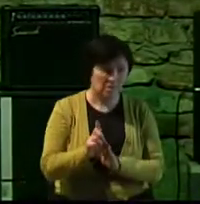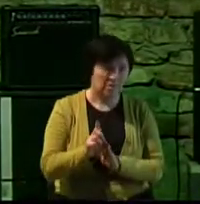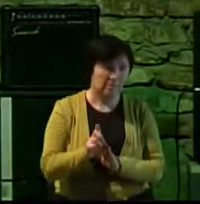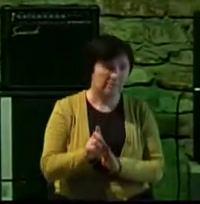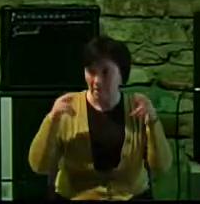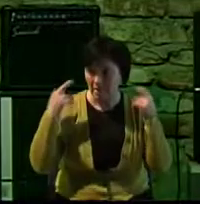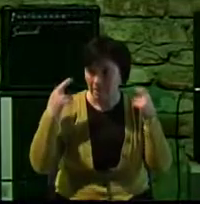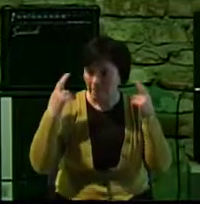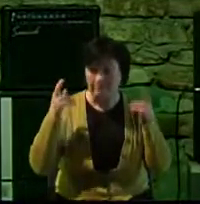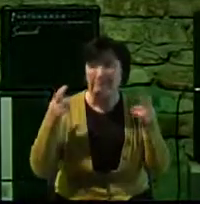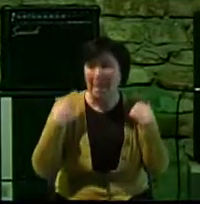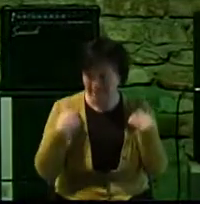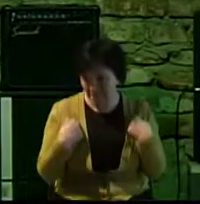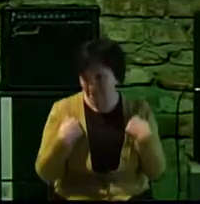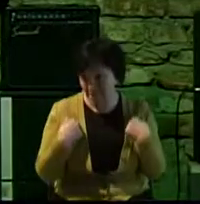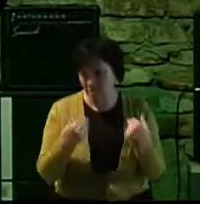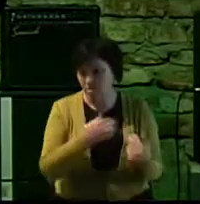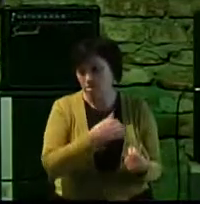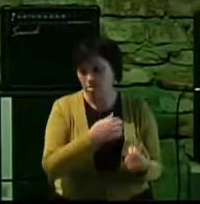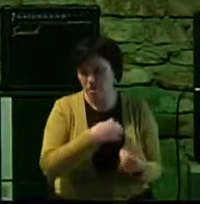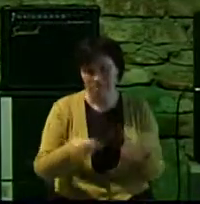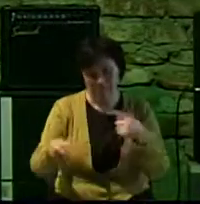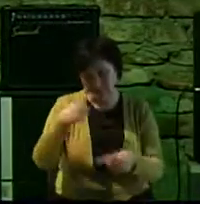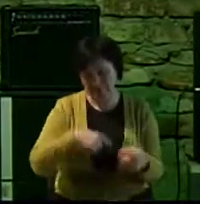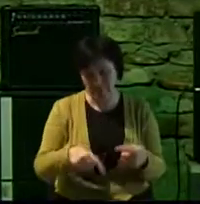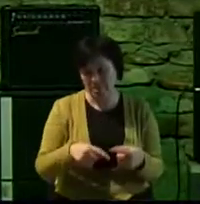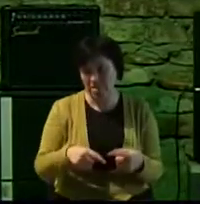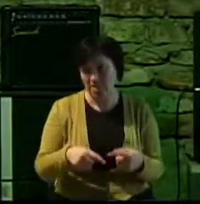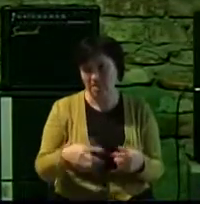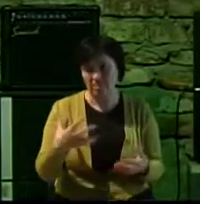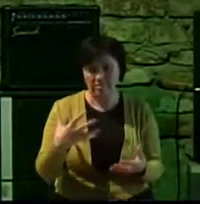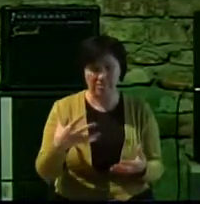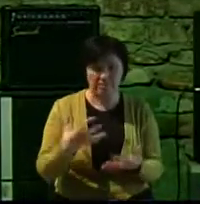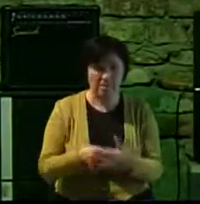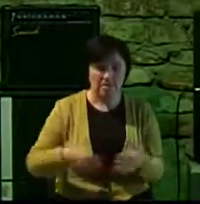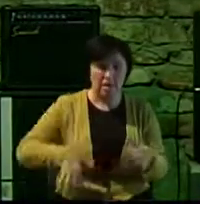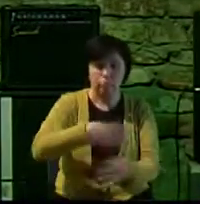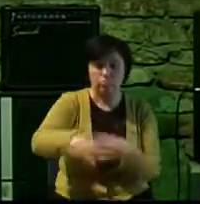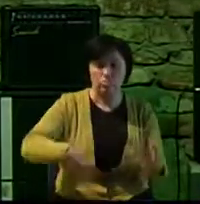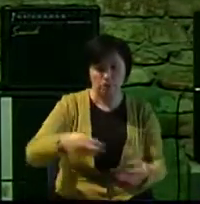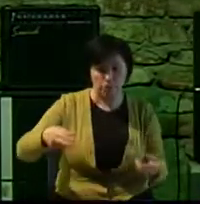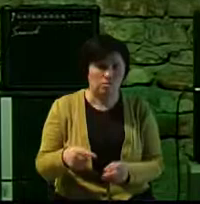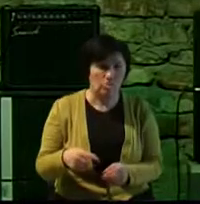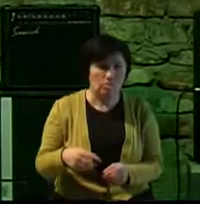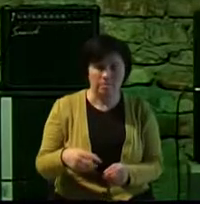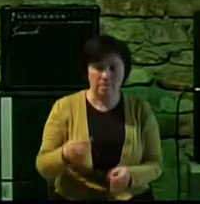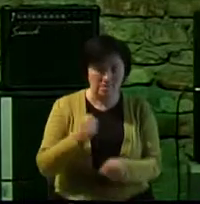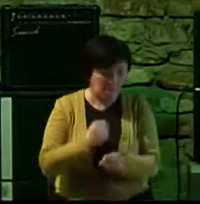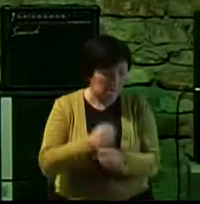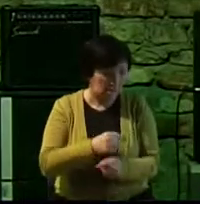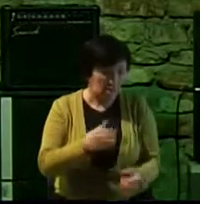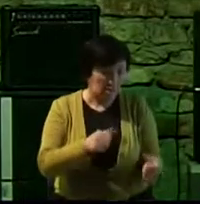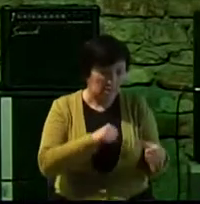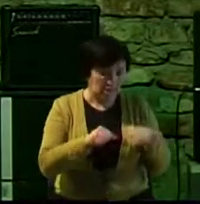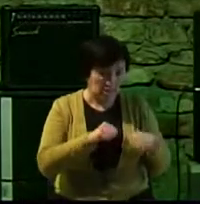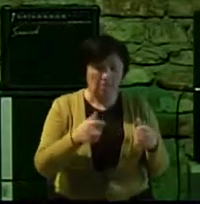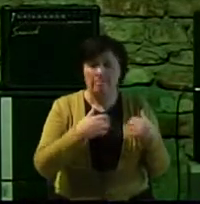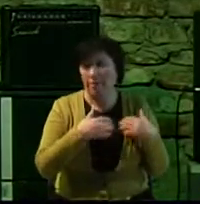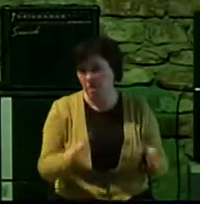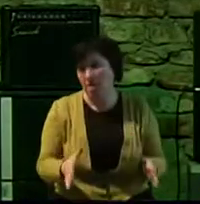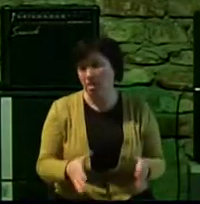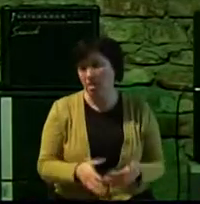И тем самым этот грех, он был удален из церкви для того, чтобы эта закваска не заквасила всех.